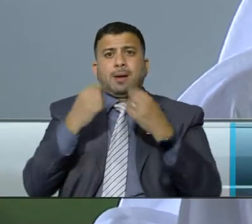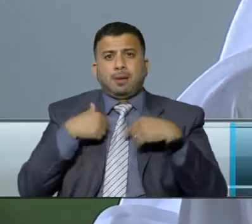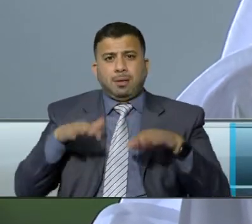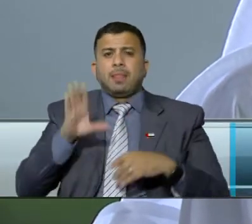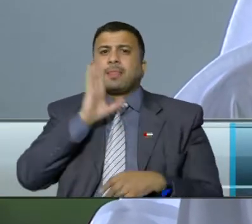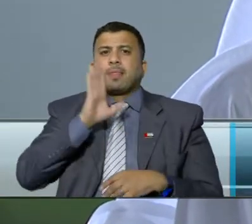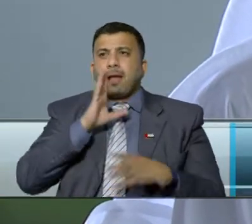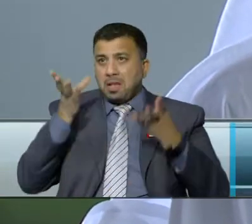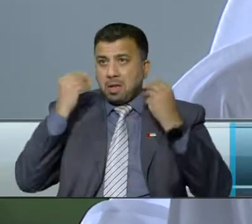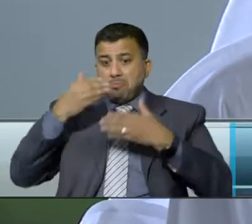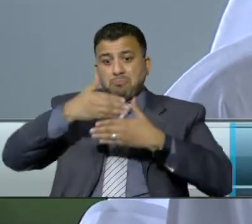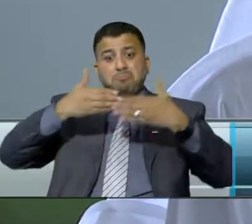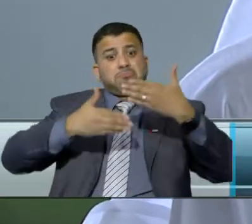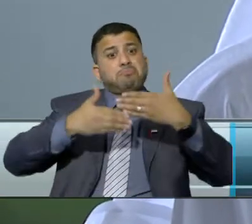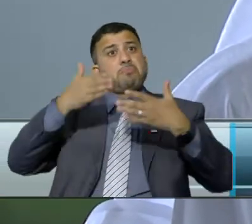التعليمي والصرح